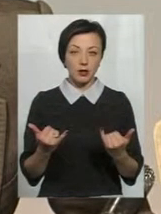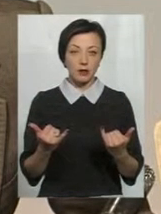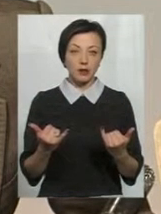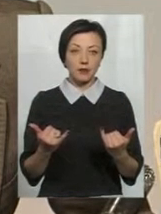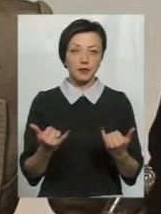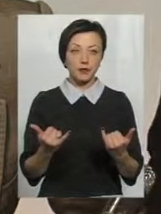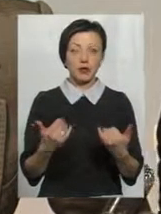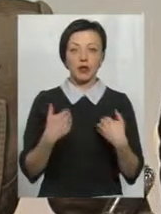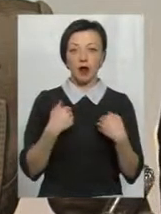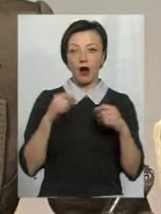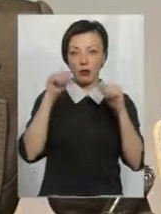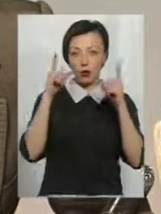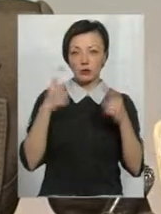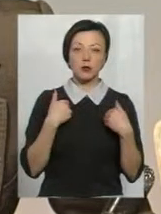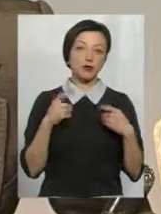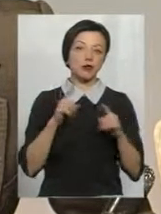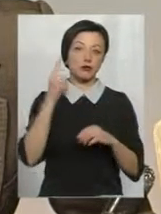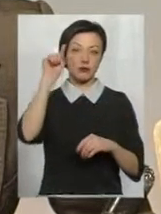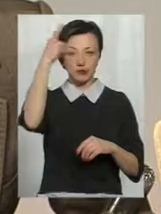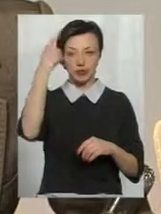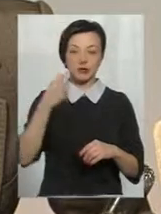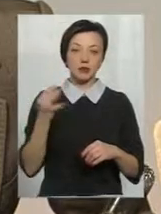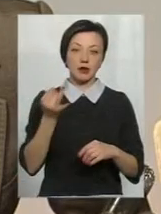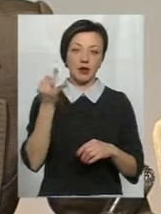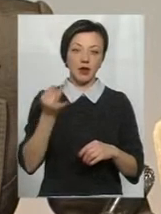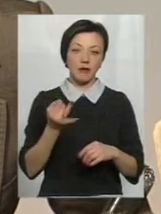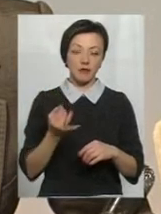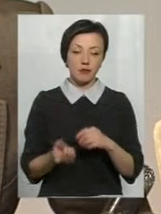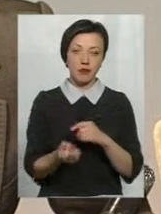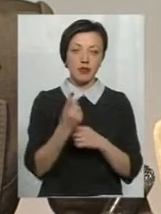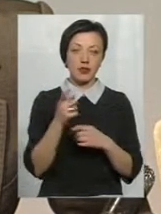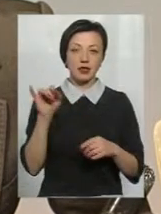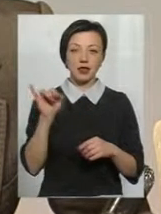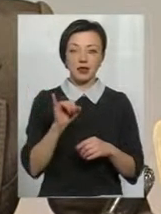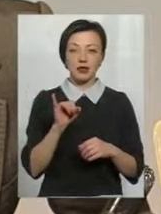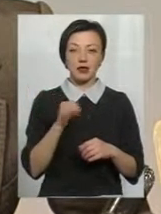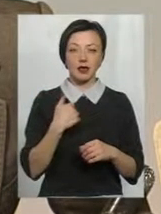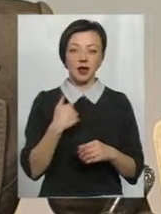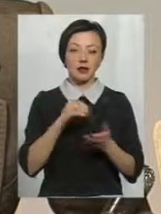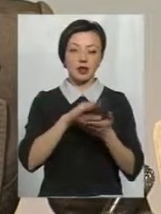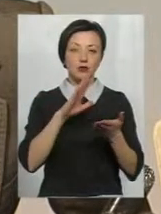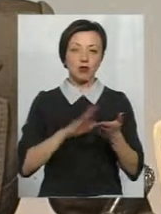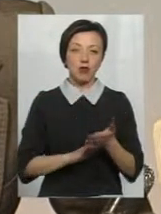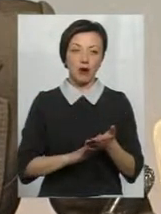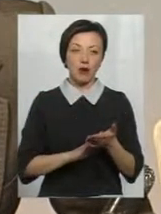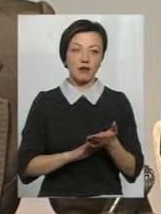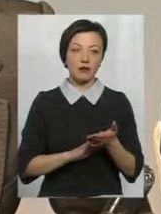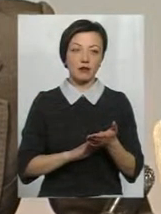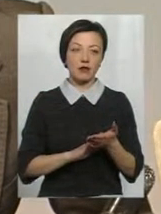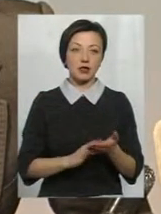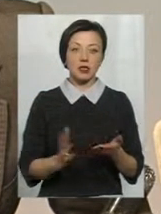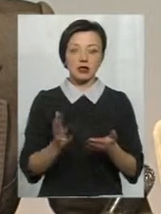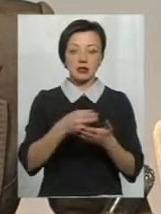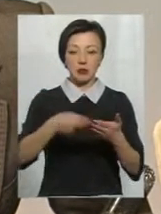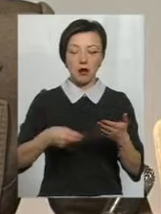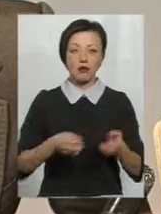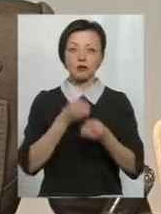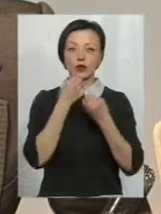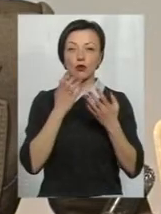я прокинулася, і от мені щось там цікаво в голову прийшло, і я зареєстрував, от, зібрав, і все